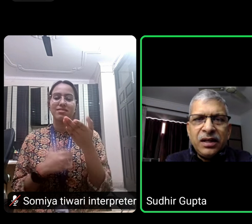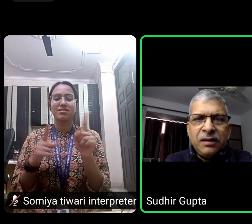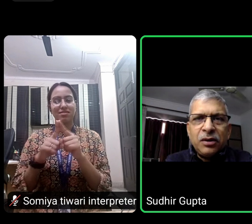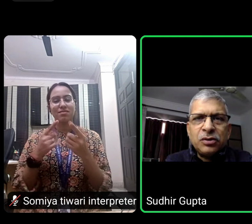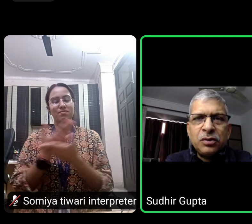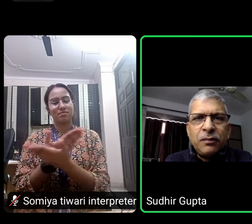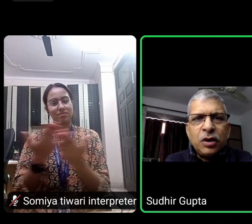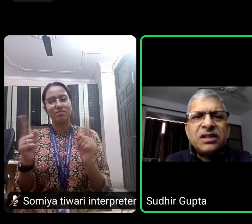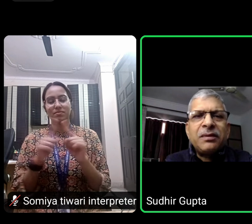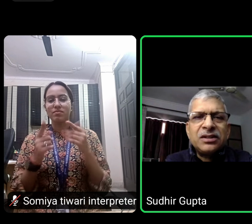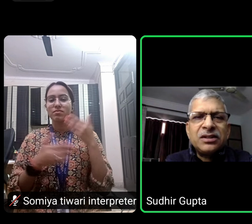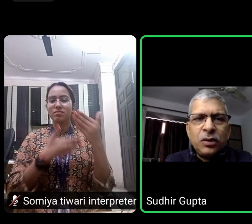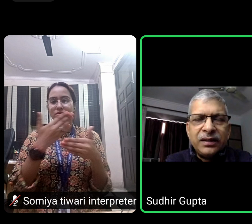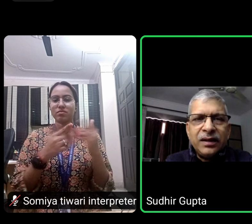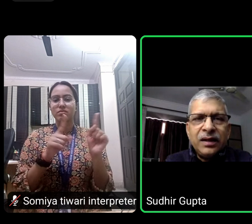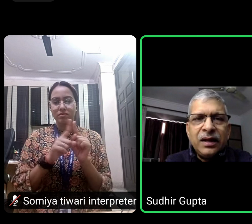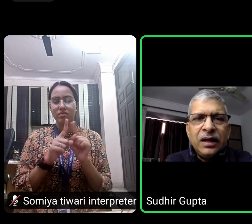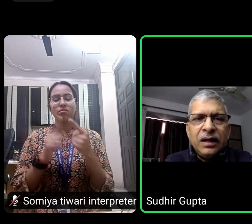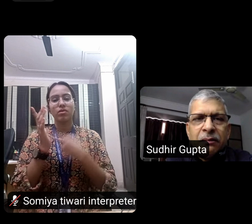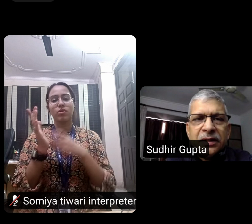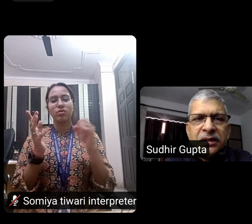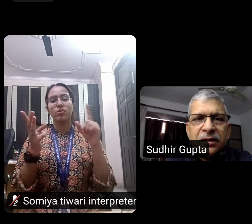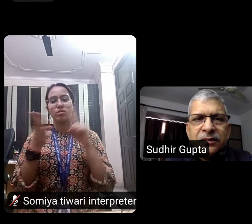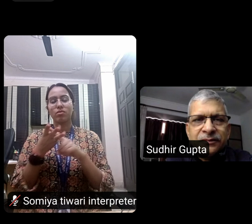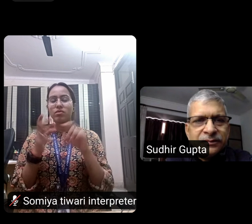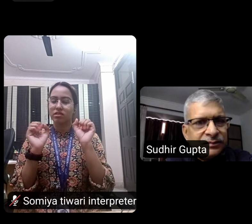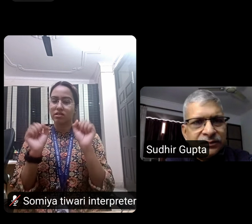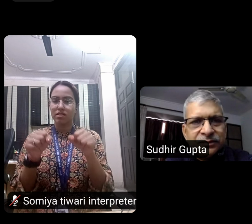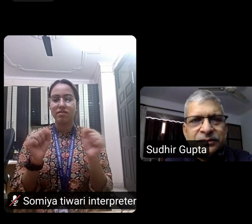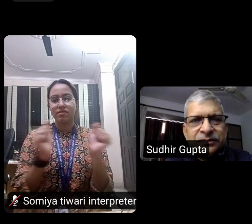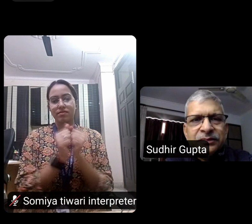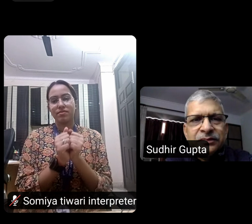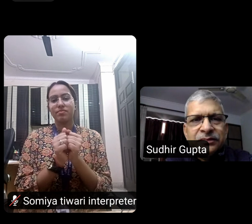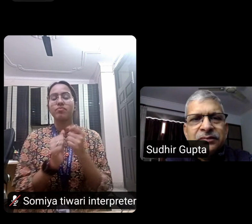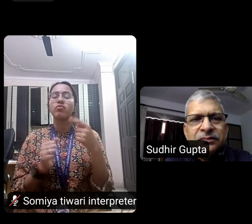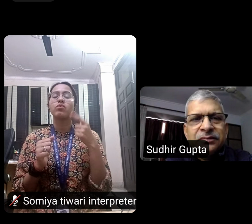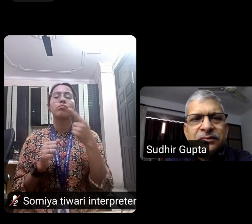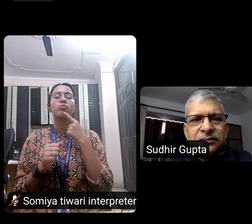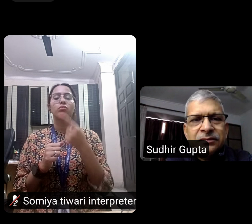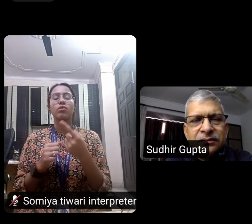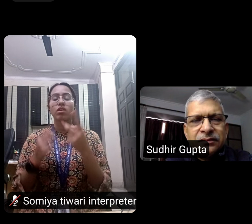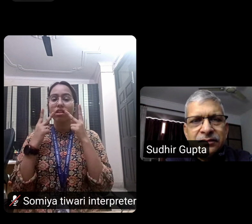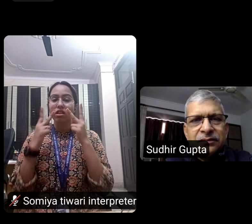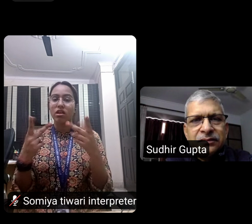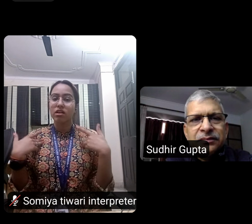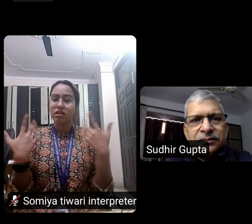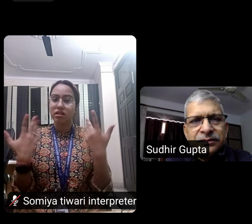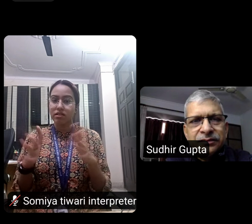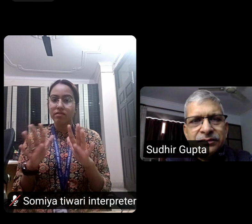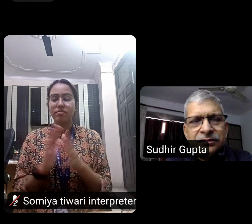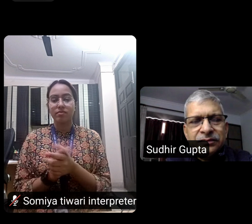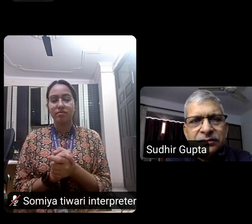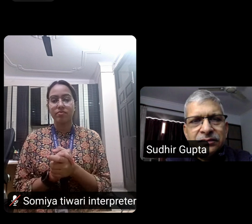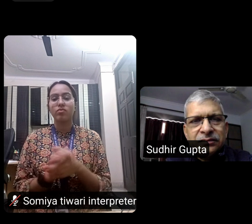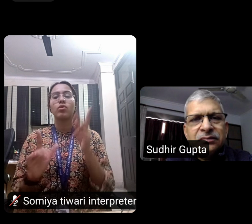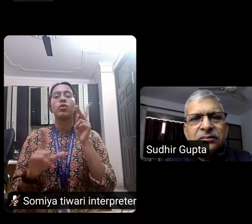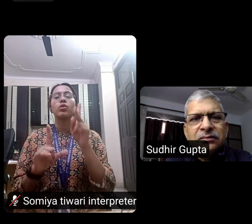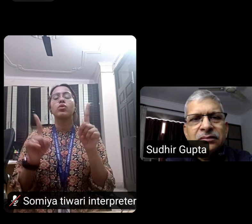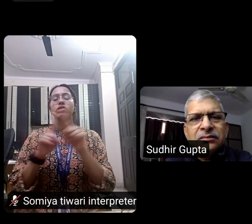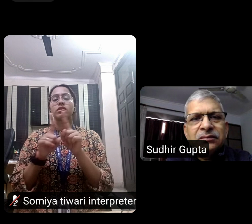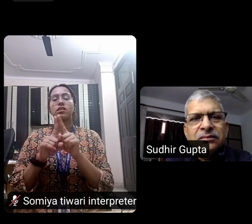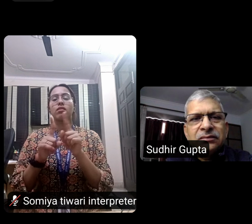बच्चों के लिए, बिकॉज उनका बहुत जबरदस्त रोल रहता है। सर मैंने जो देखा है, जो समय बिताया था इसका 2 इयर्स के